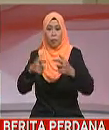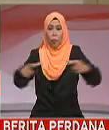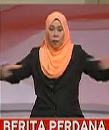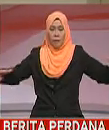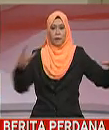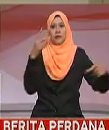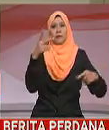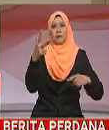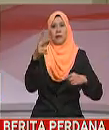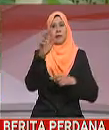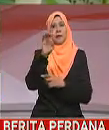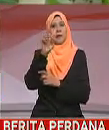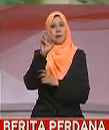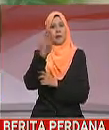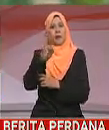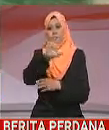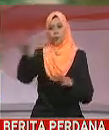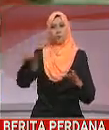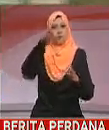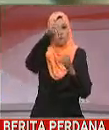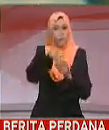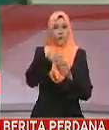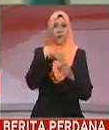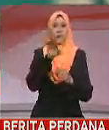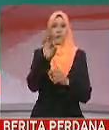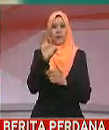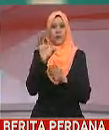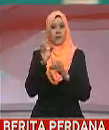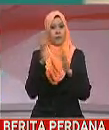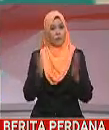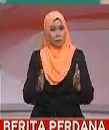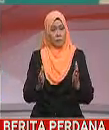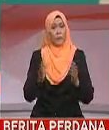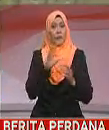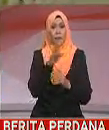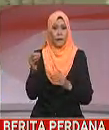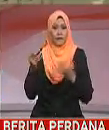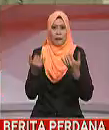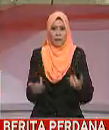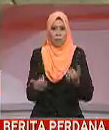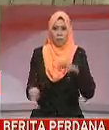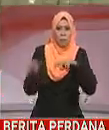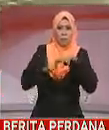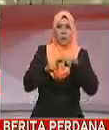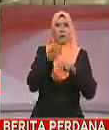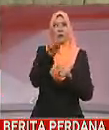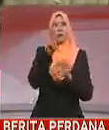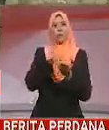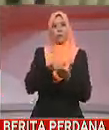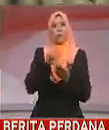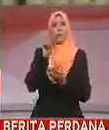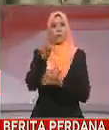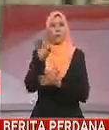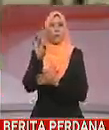sepatutnya menempatkan maksimum 950 tahanan. Namun, ia kini terpaksa menampung